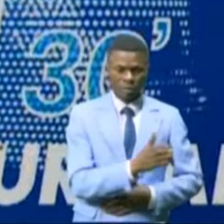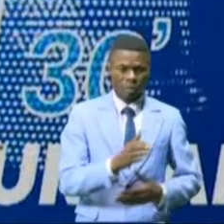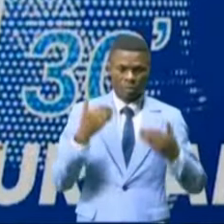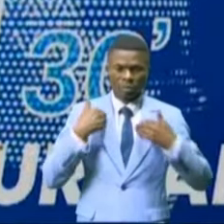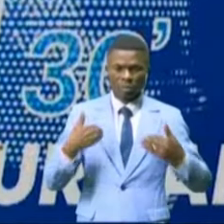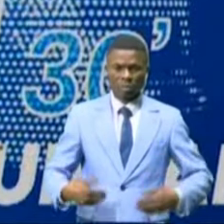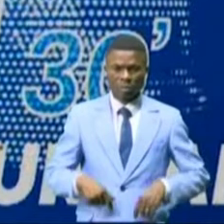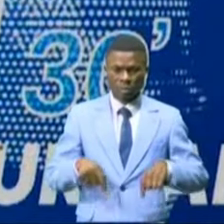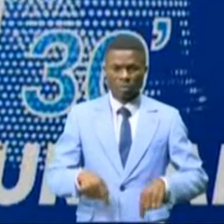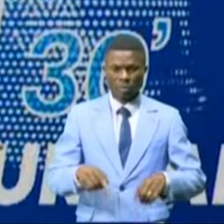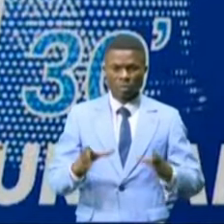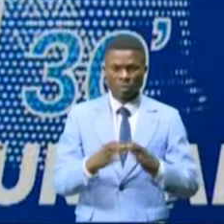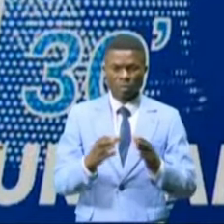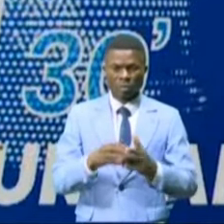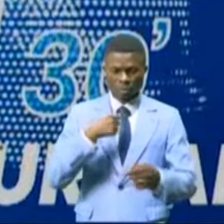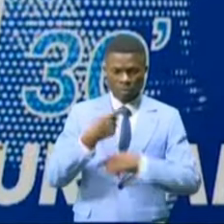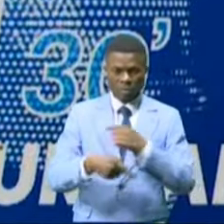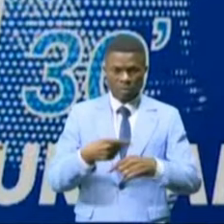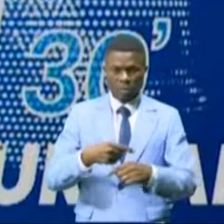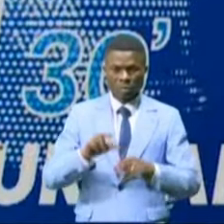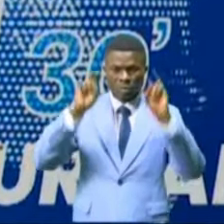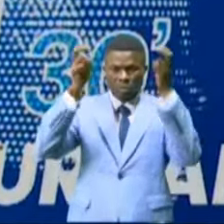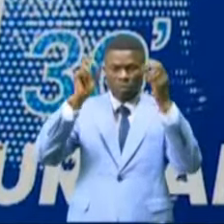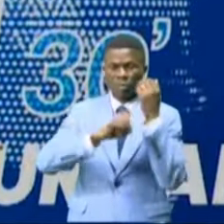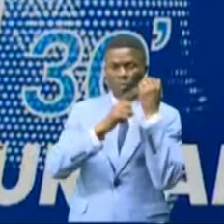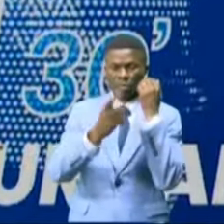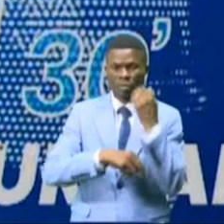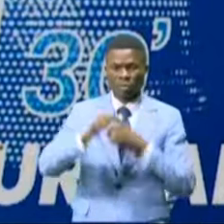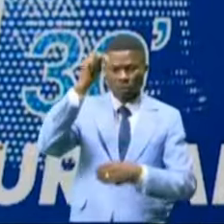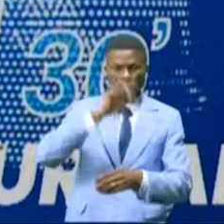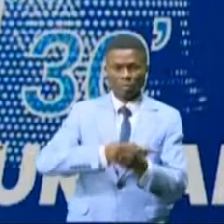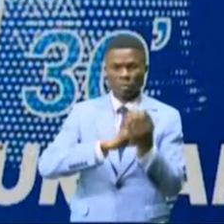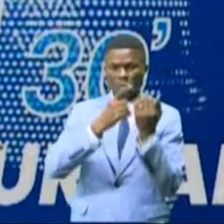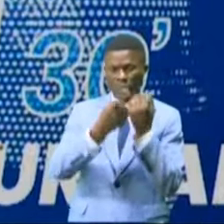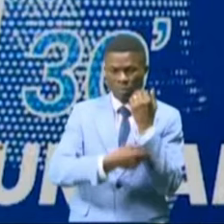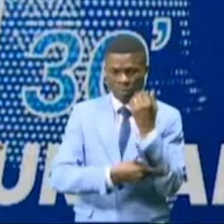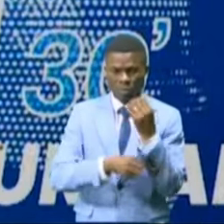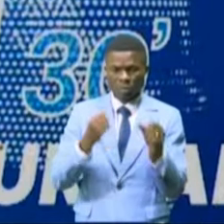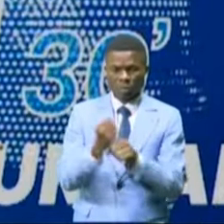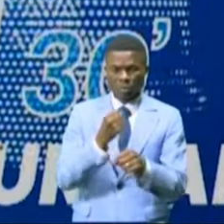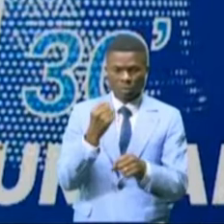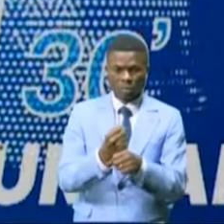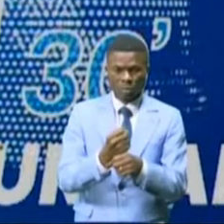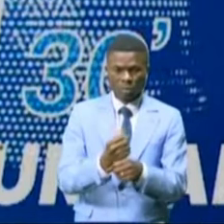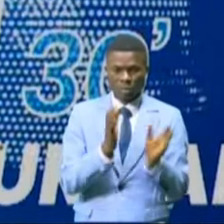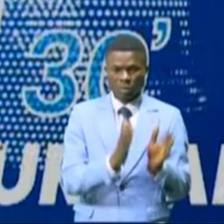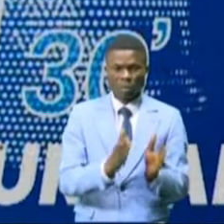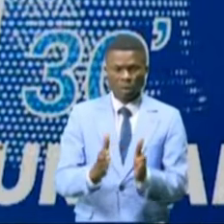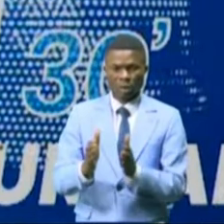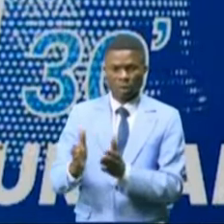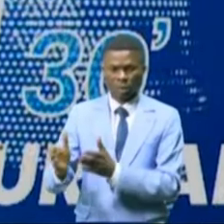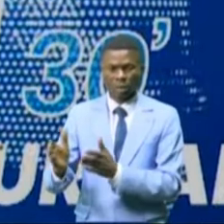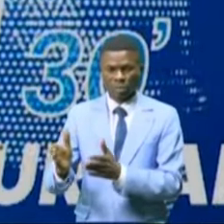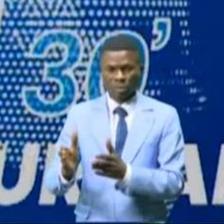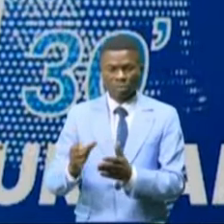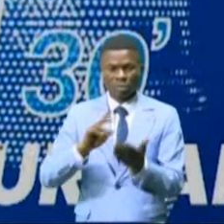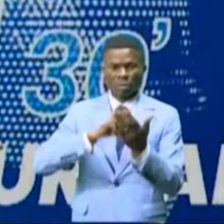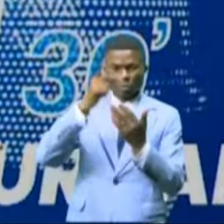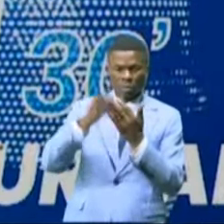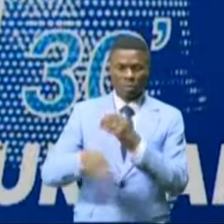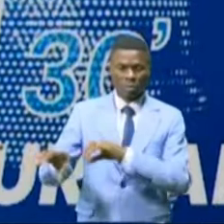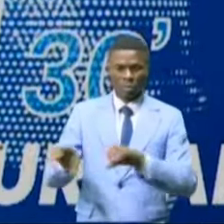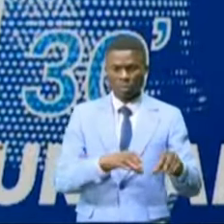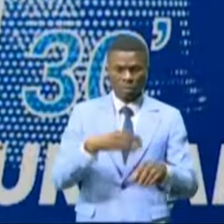à présent avec le lancement à Goma dans le Nord Kivu des travaux de l'élaboration du plan